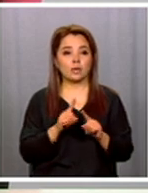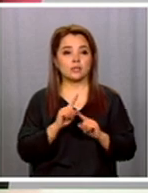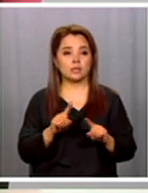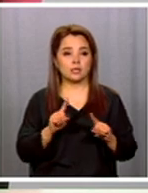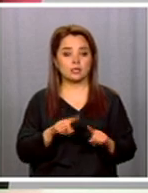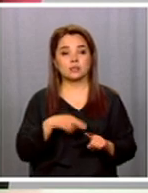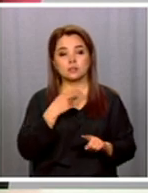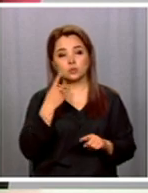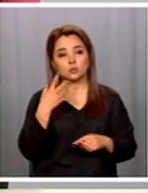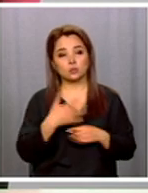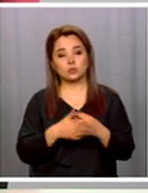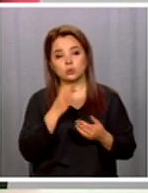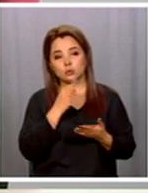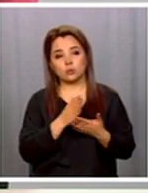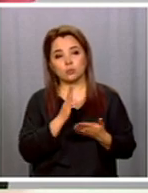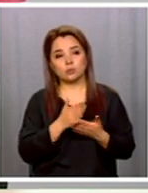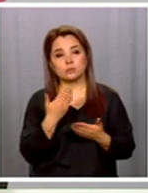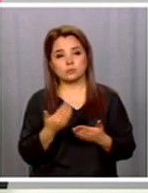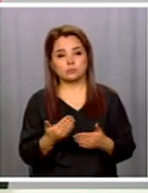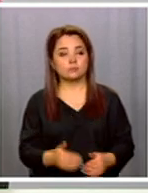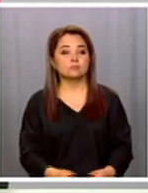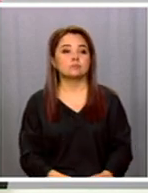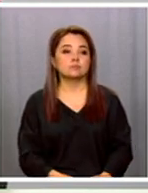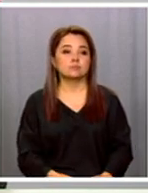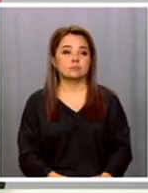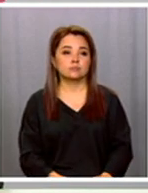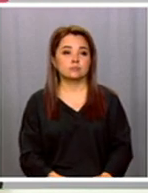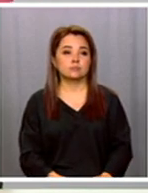ерекшеліктерін түсінесіздер.